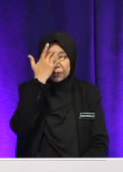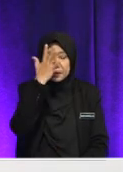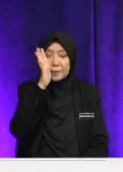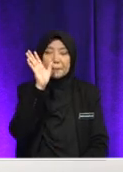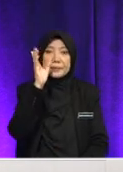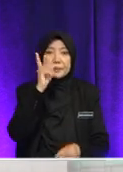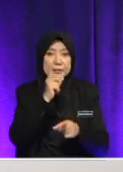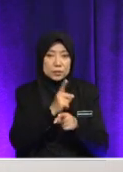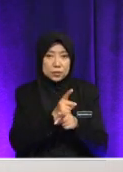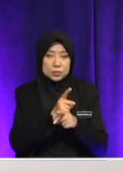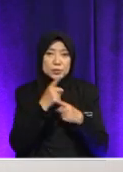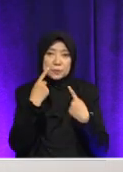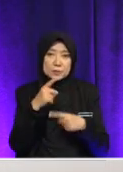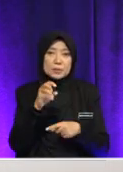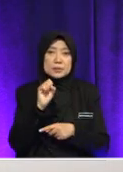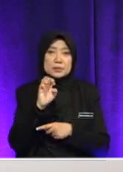adalah